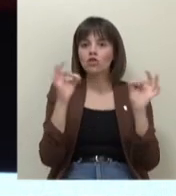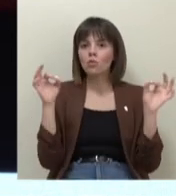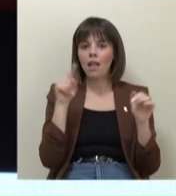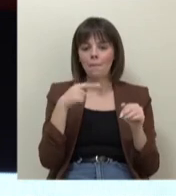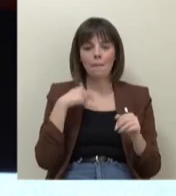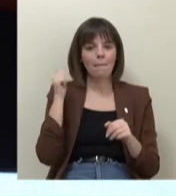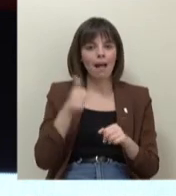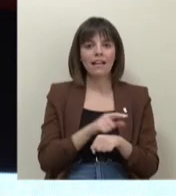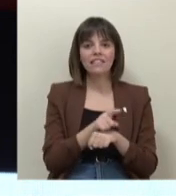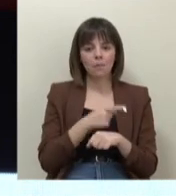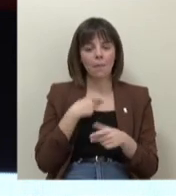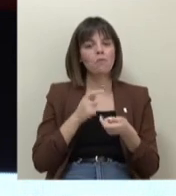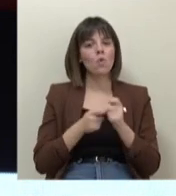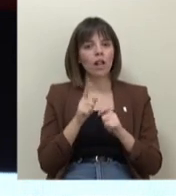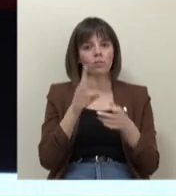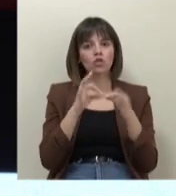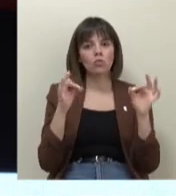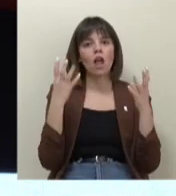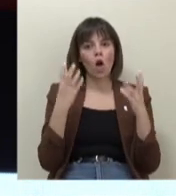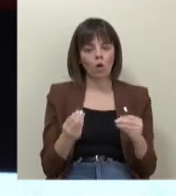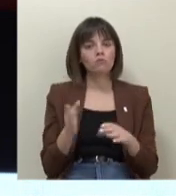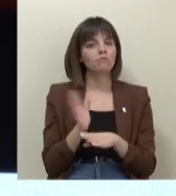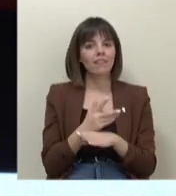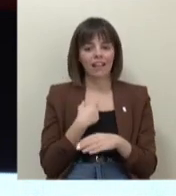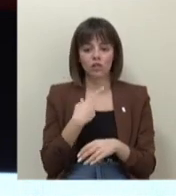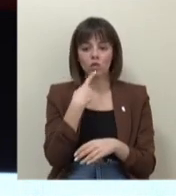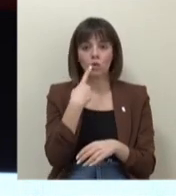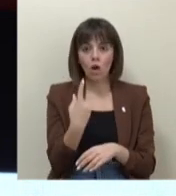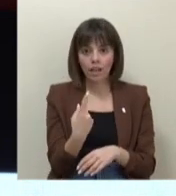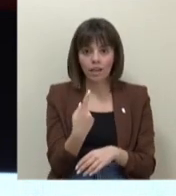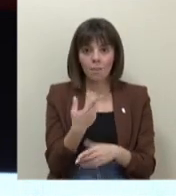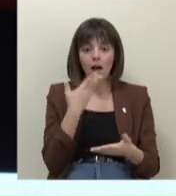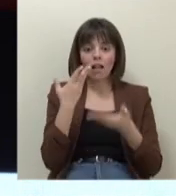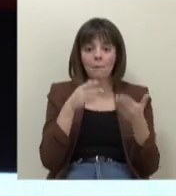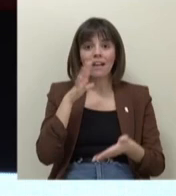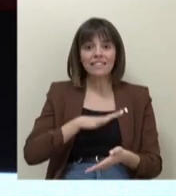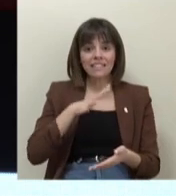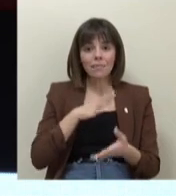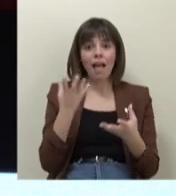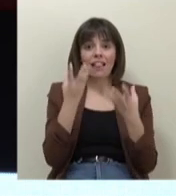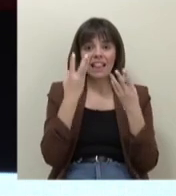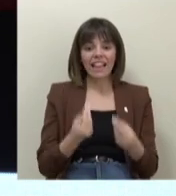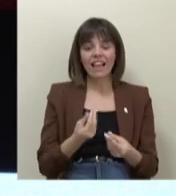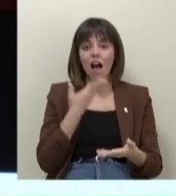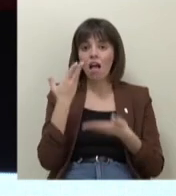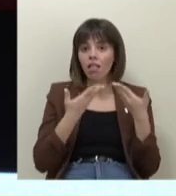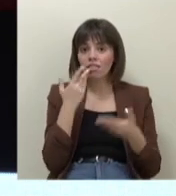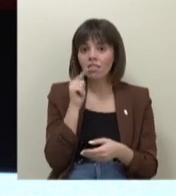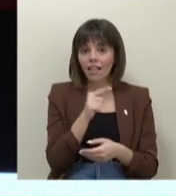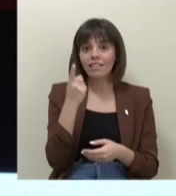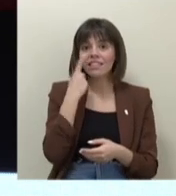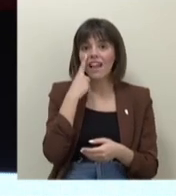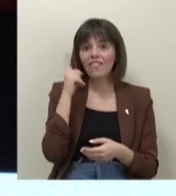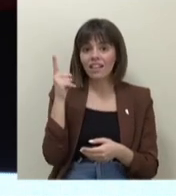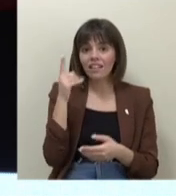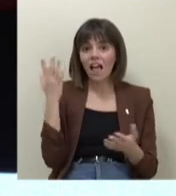yani benim her zaman kullandığım bir cümle oldu. Çünkü söylediğimi, anlatmak istediğimi en iyi ifade eden,